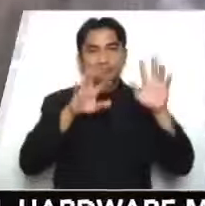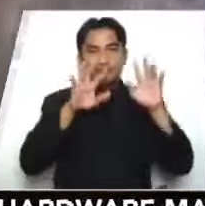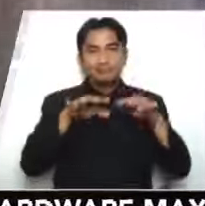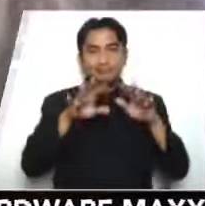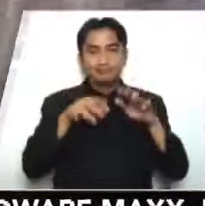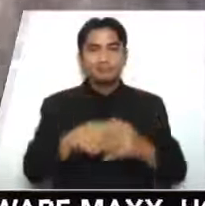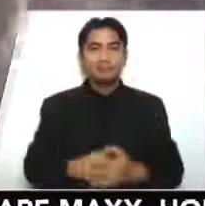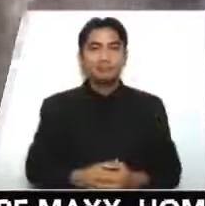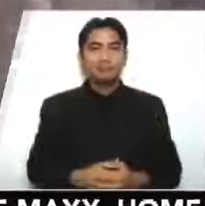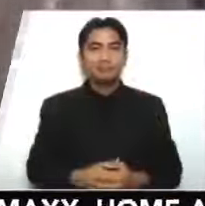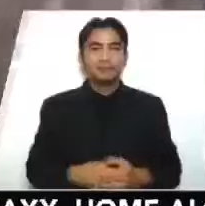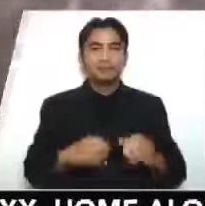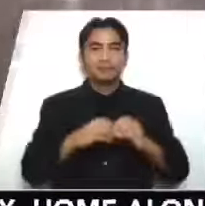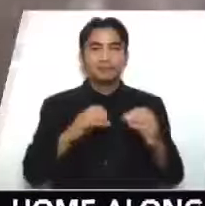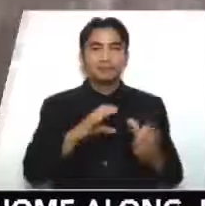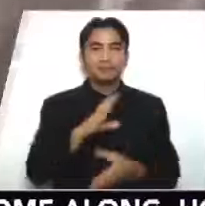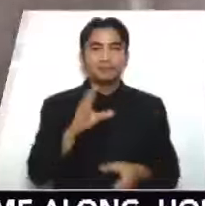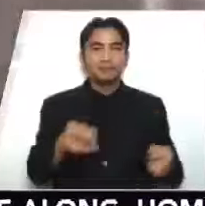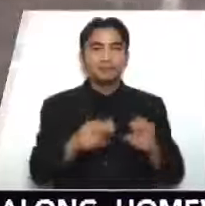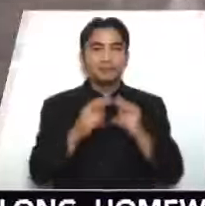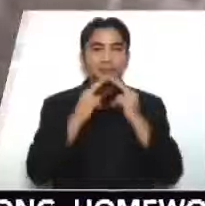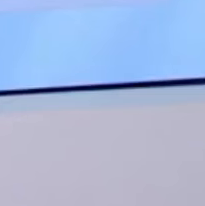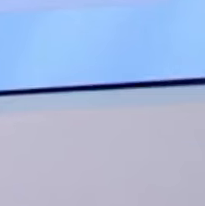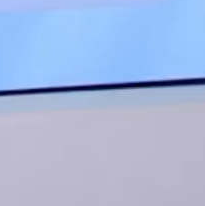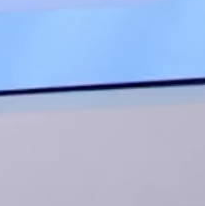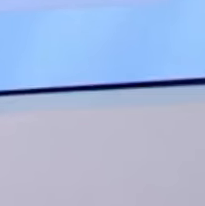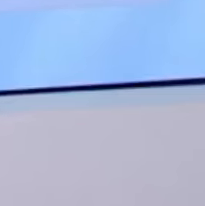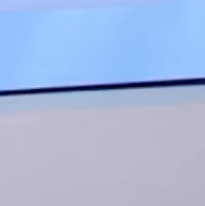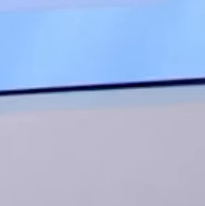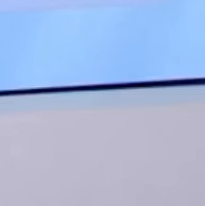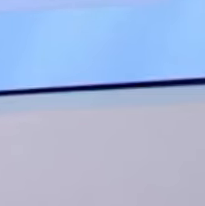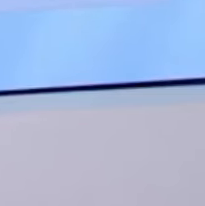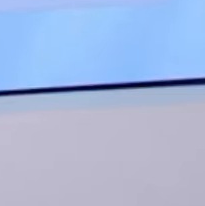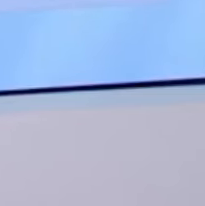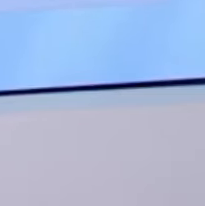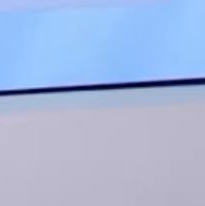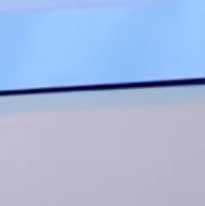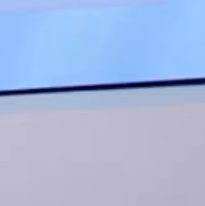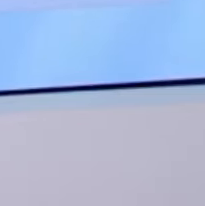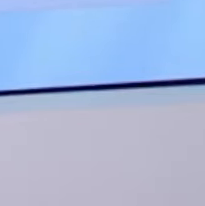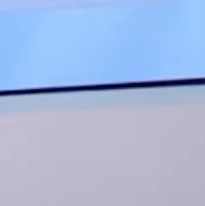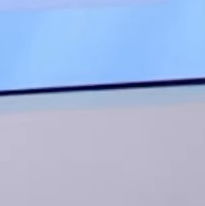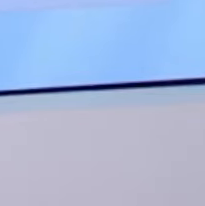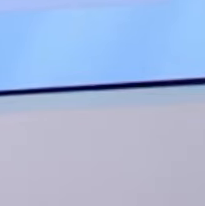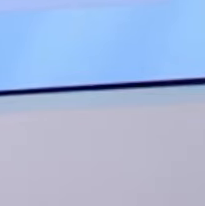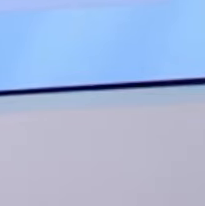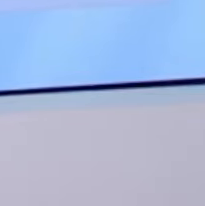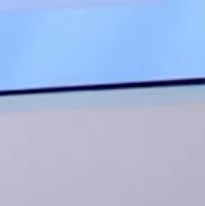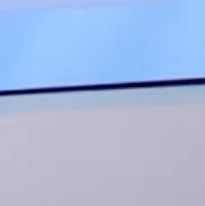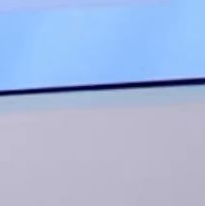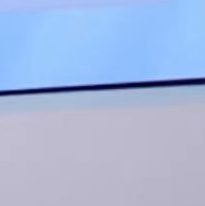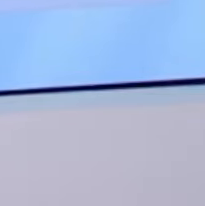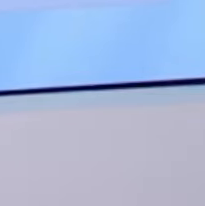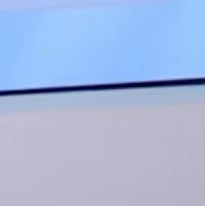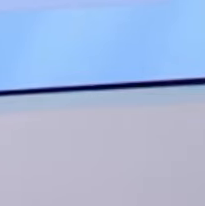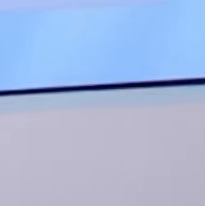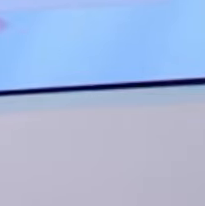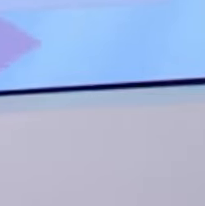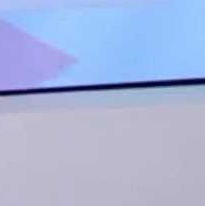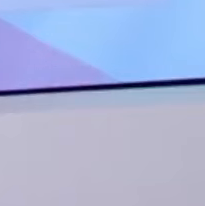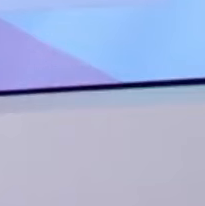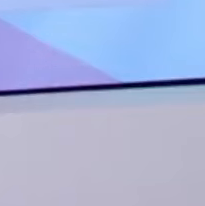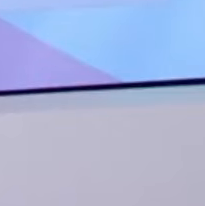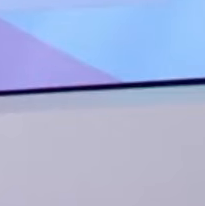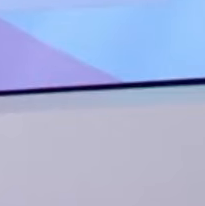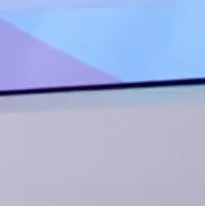sa GMA Integrated News. Huwag magpahuli sa mga balitang dapat ninyong malaman. Mag-subscribe